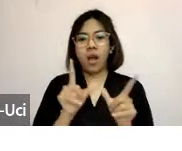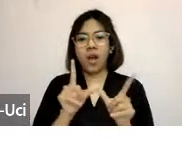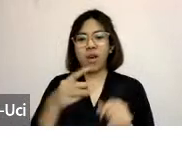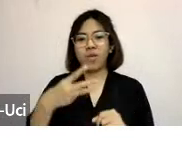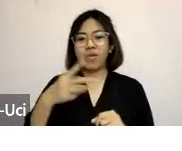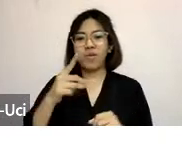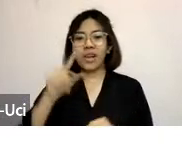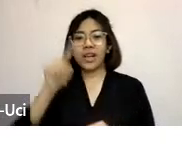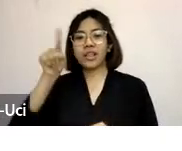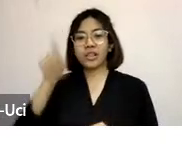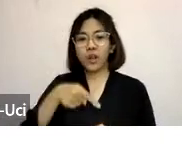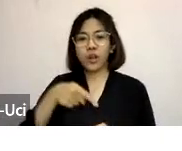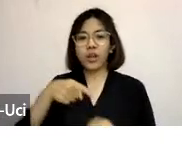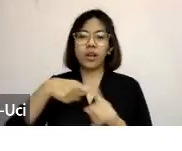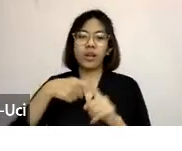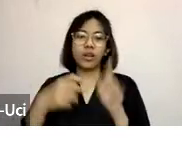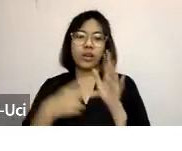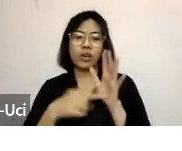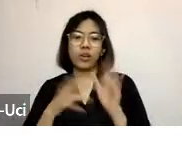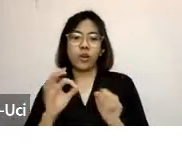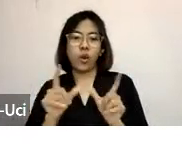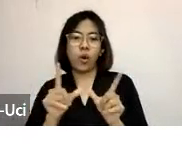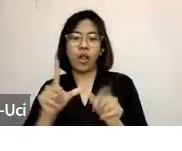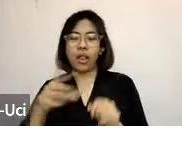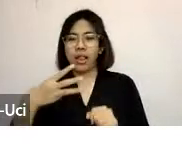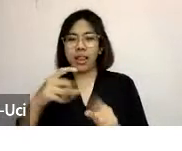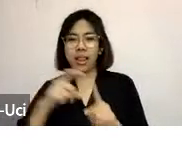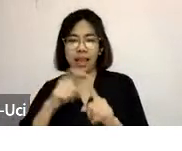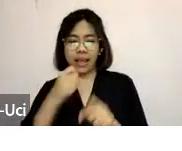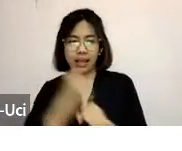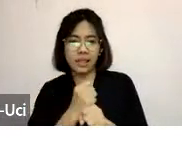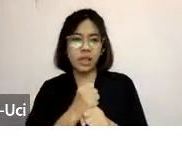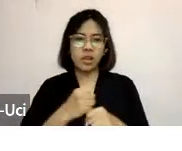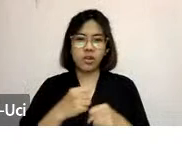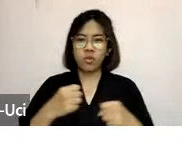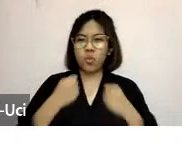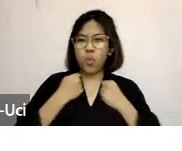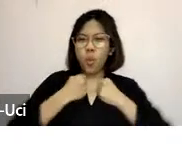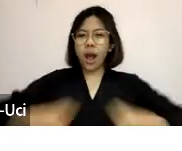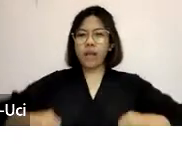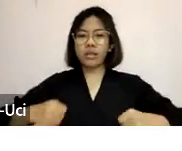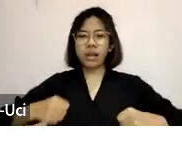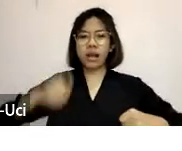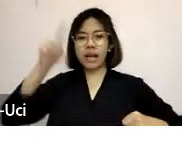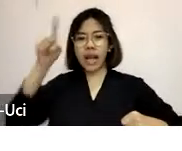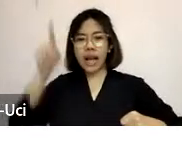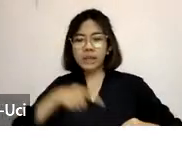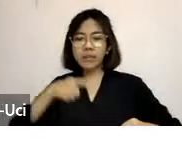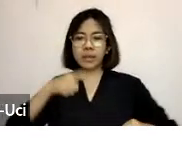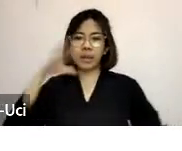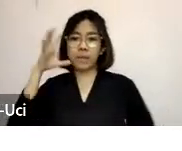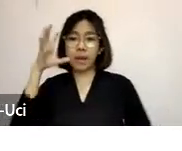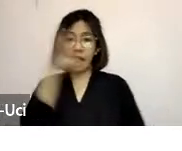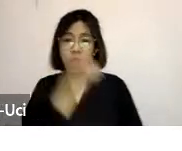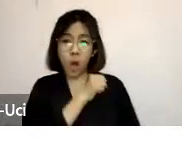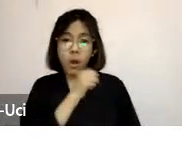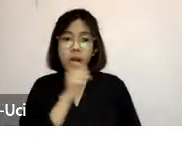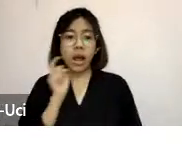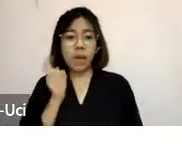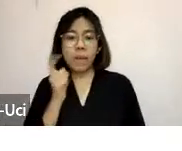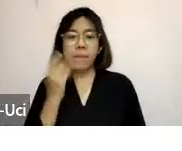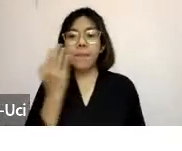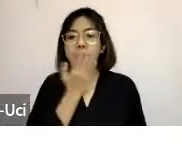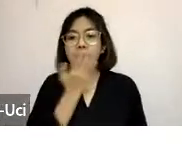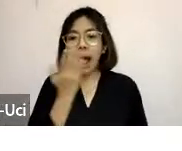puasa garis miring pengetahuan karena bahasa adalah pengetahuan ketika kita